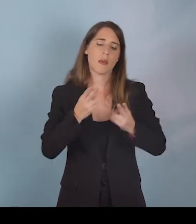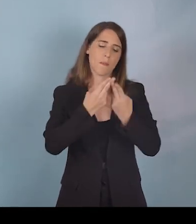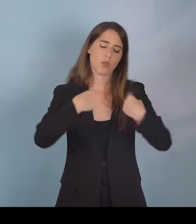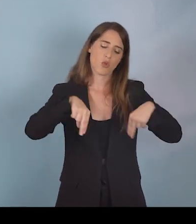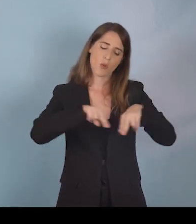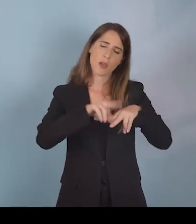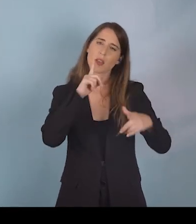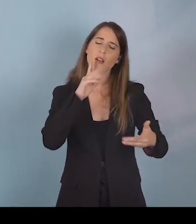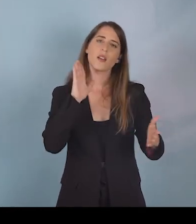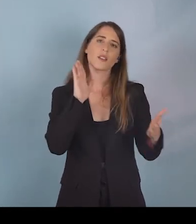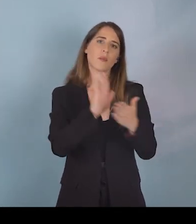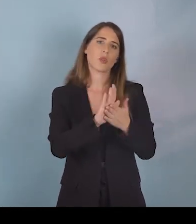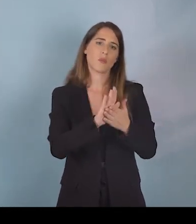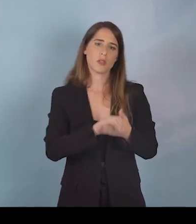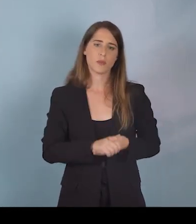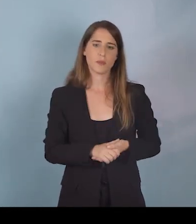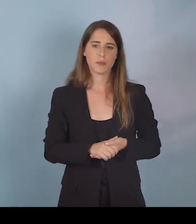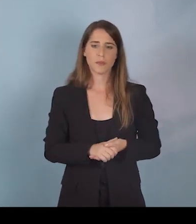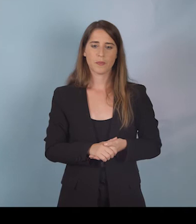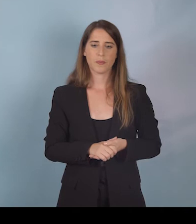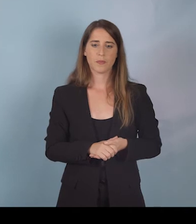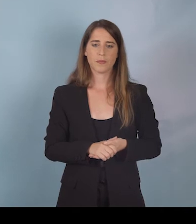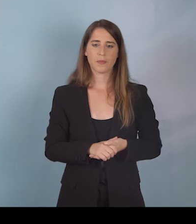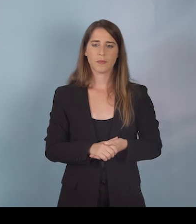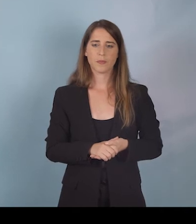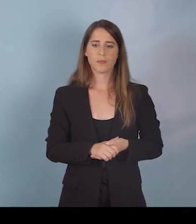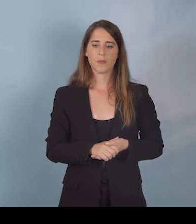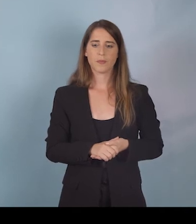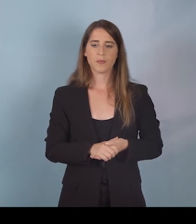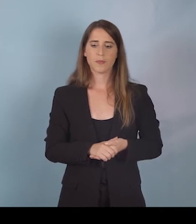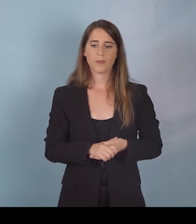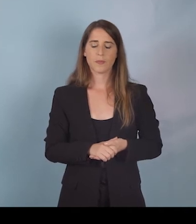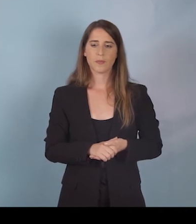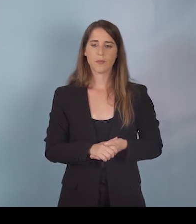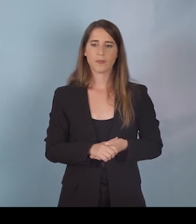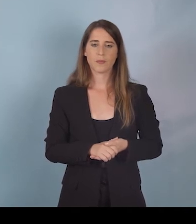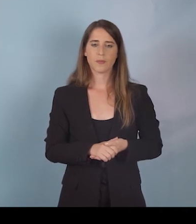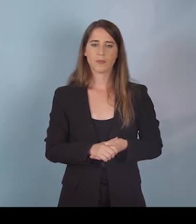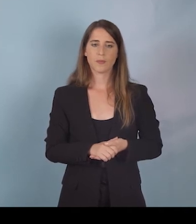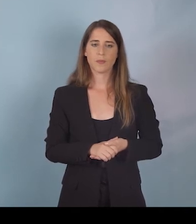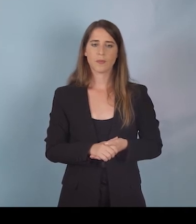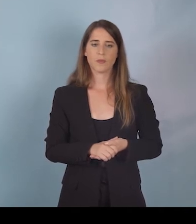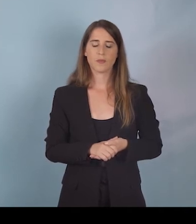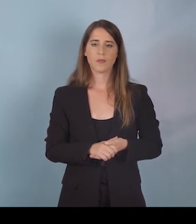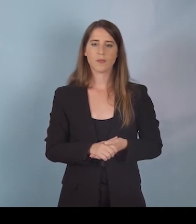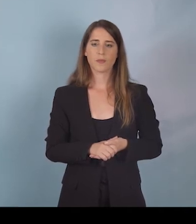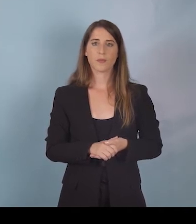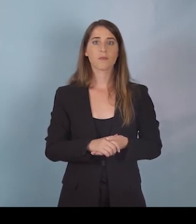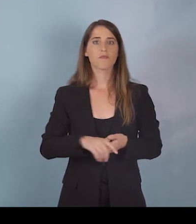και να αντιμετωπιστεί ανάλογα. Αυτό. Αλλιώς ισχύει ό,τι είπε και ο συνάδελφός